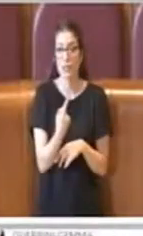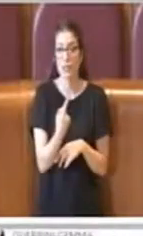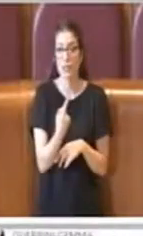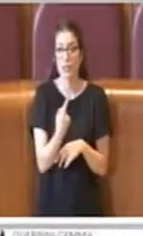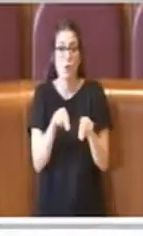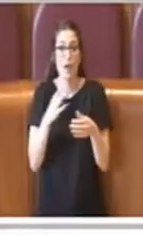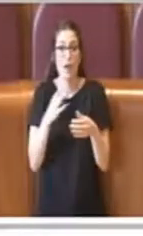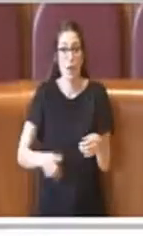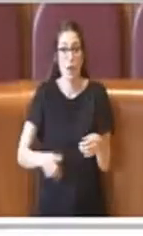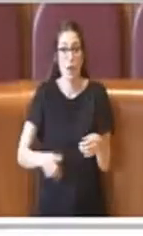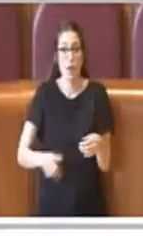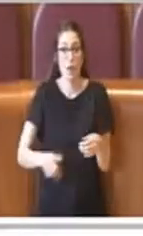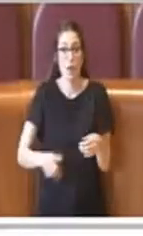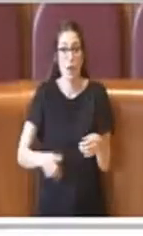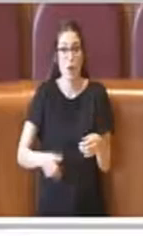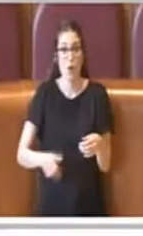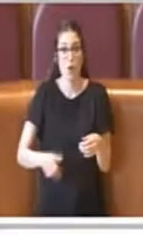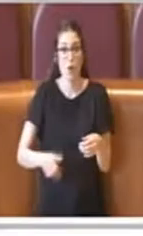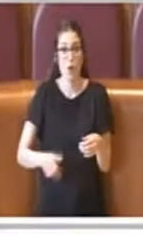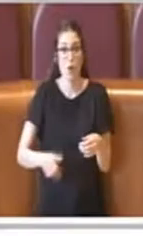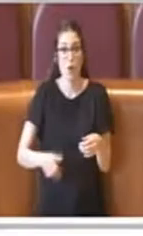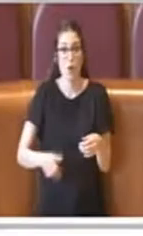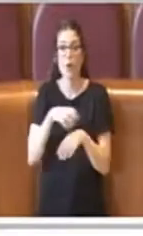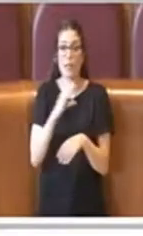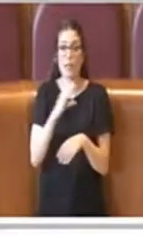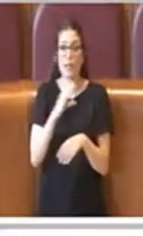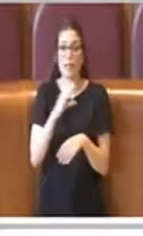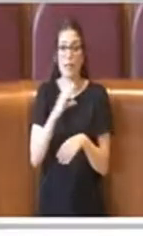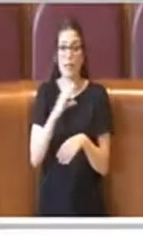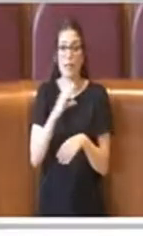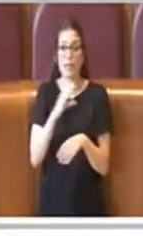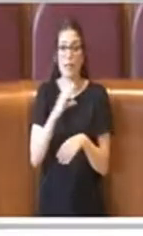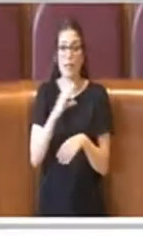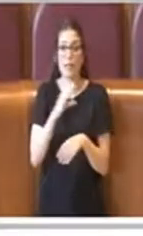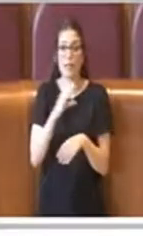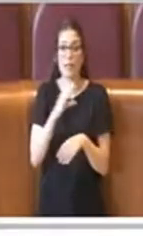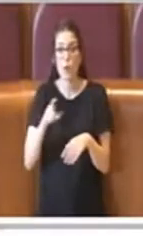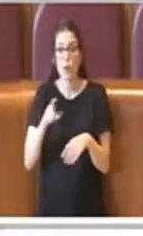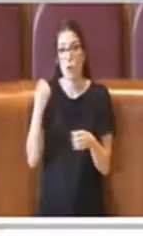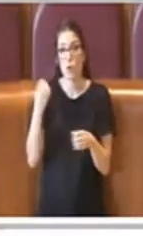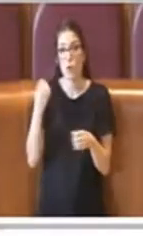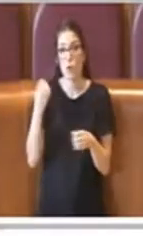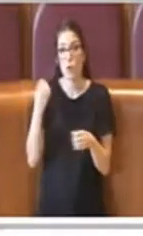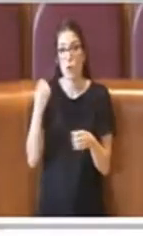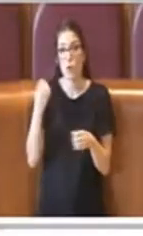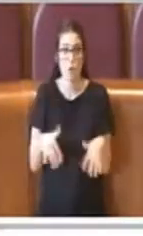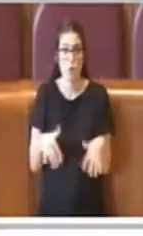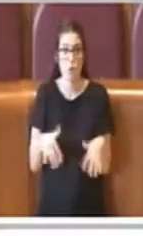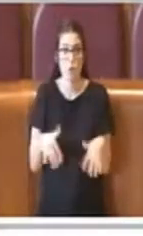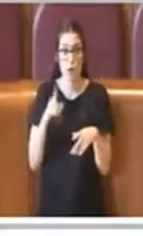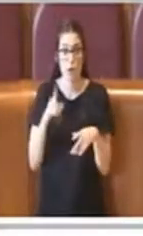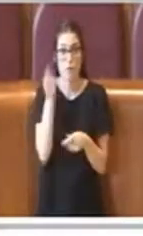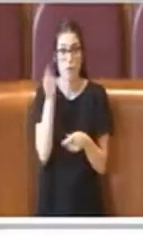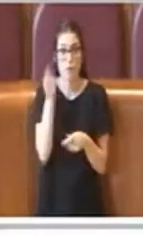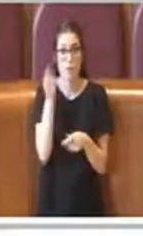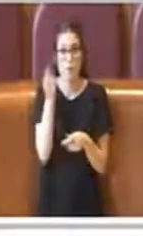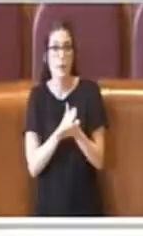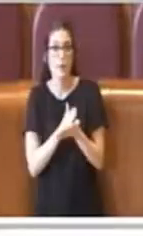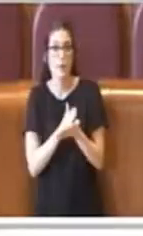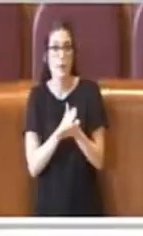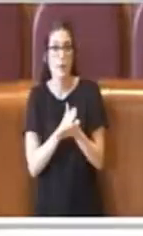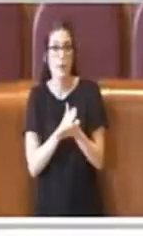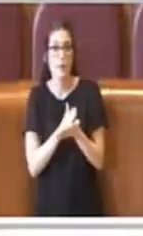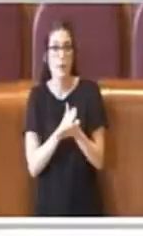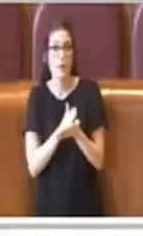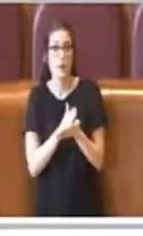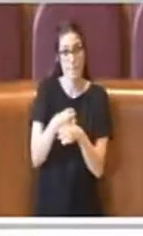alla mia collega e vicepresidente di commissione, Cristiana Paciocco, per l'enorme mole di lavoro, di ascolto, di mediazione e di